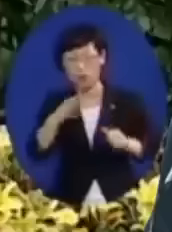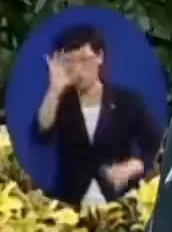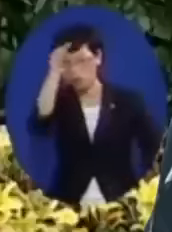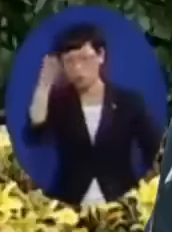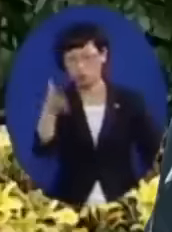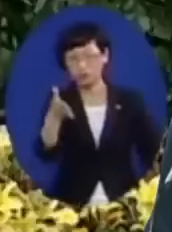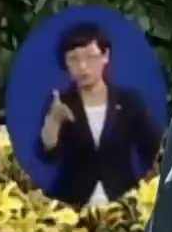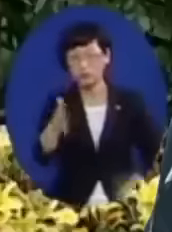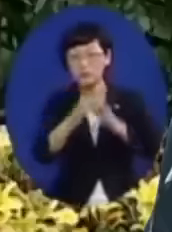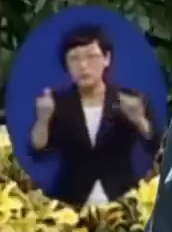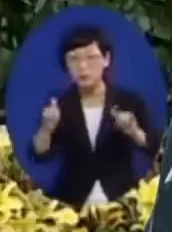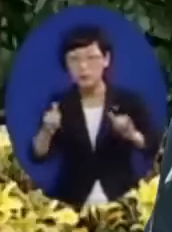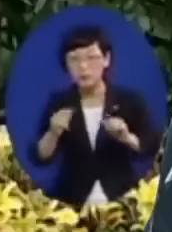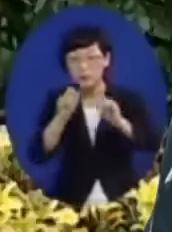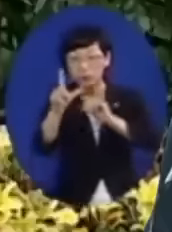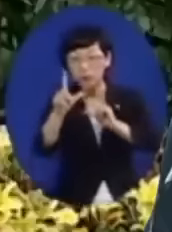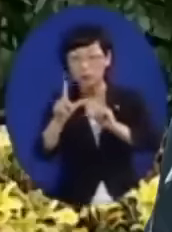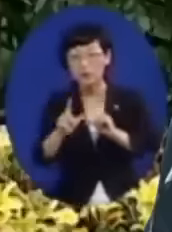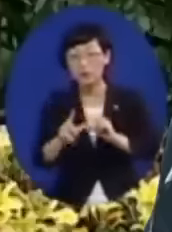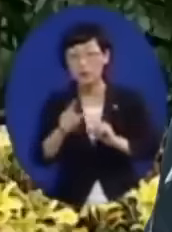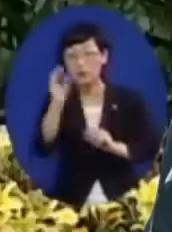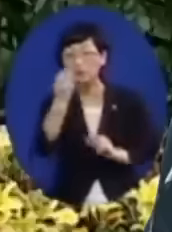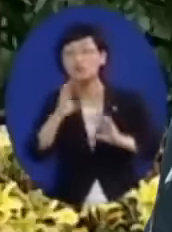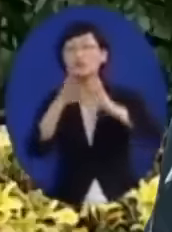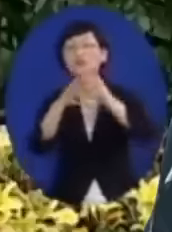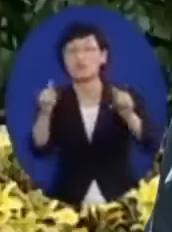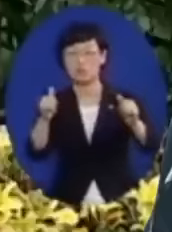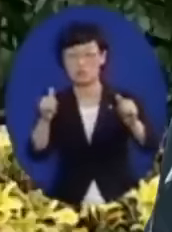사람들은 다 유대인입니다.